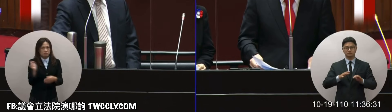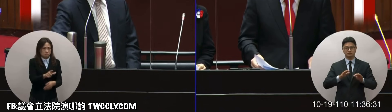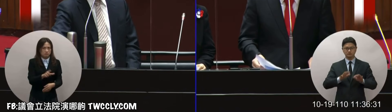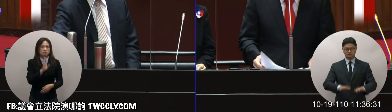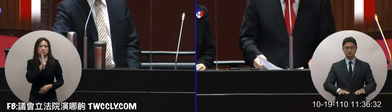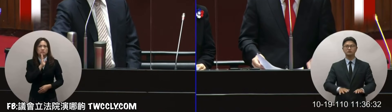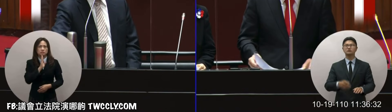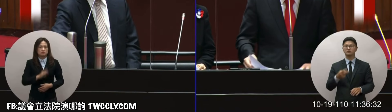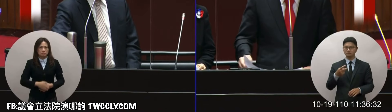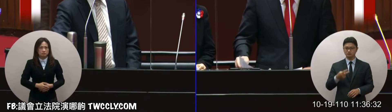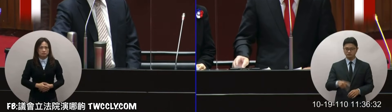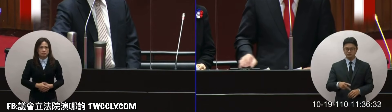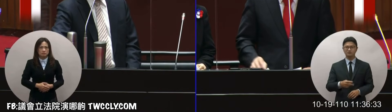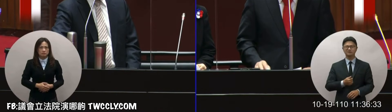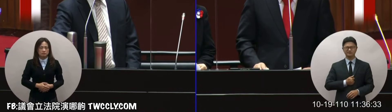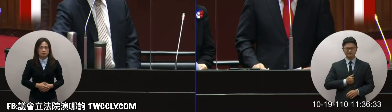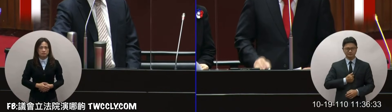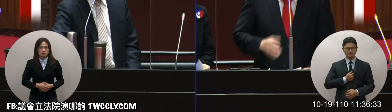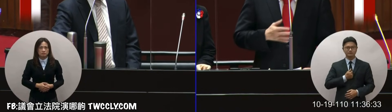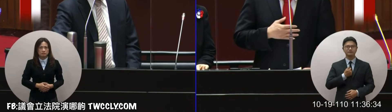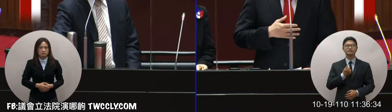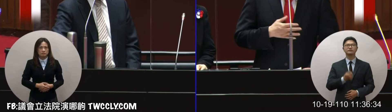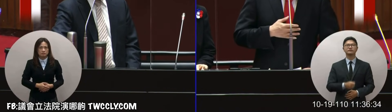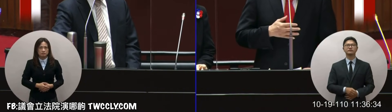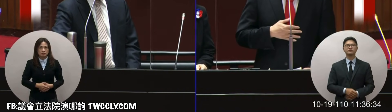这里啊，真的